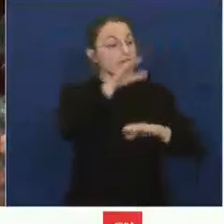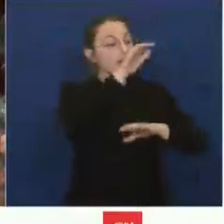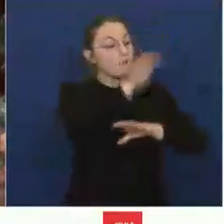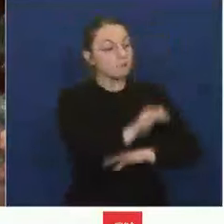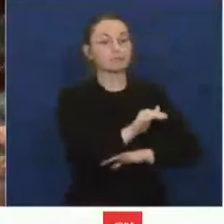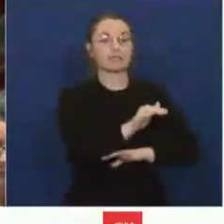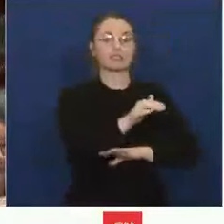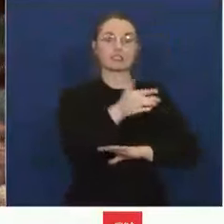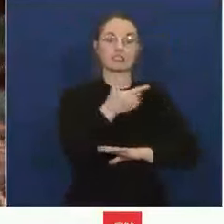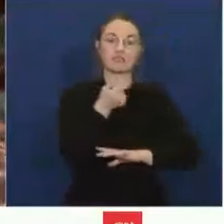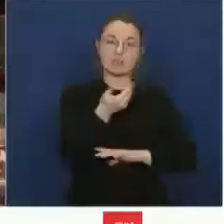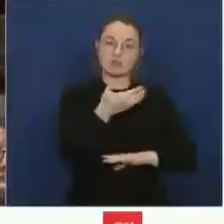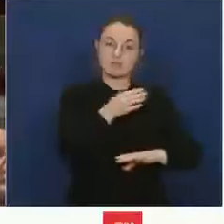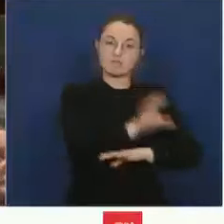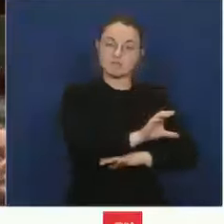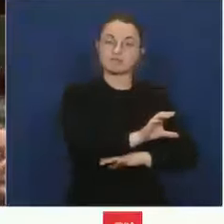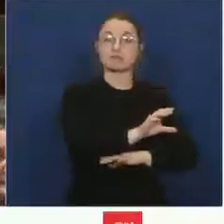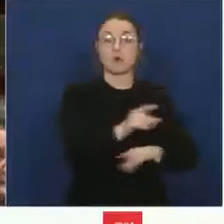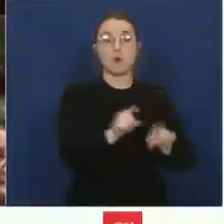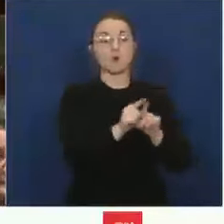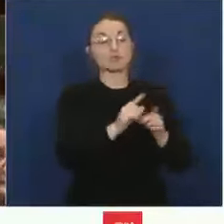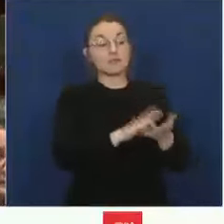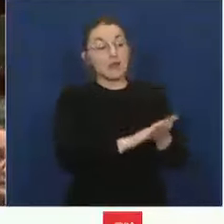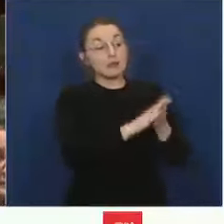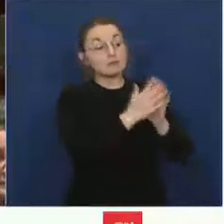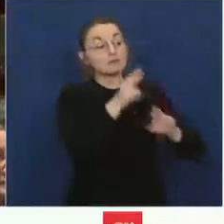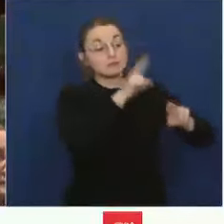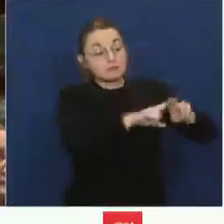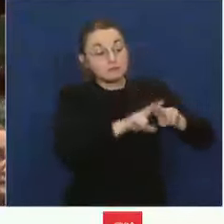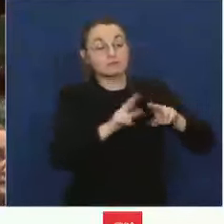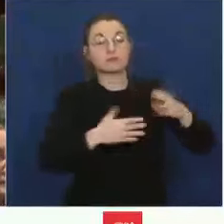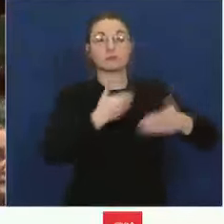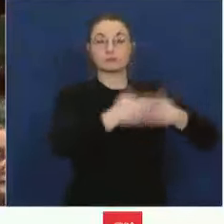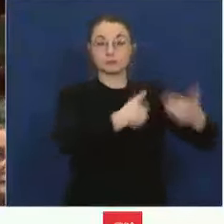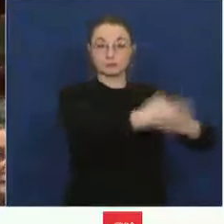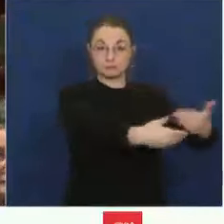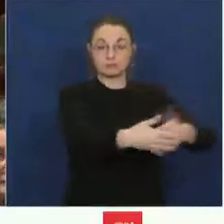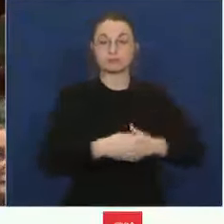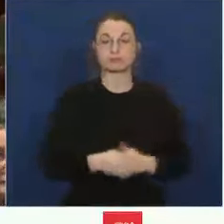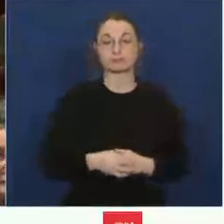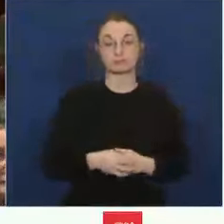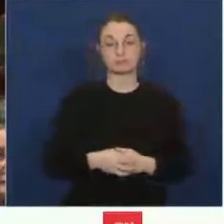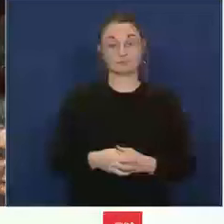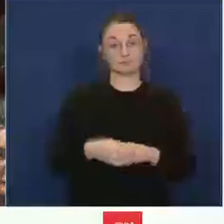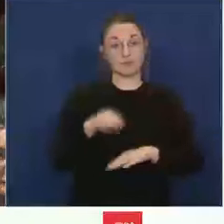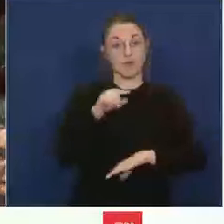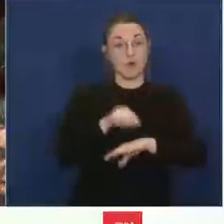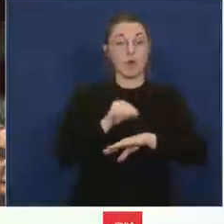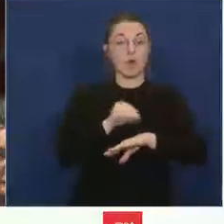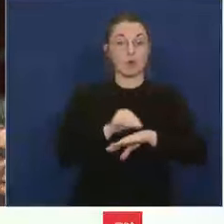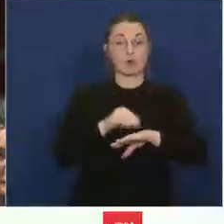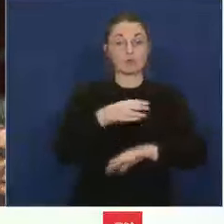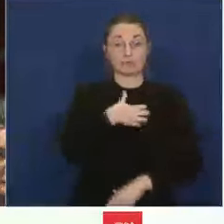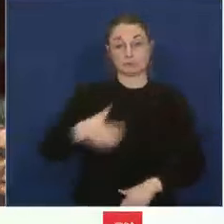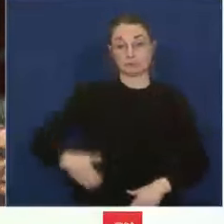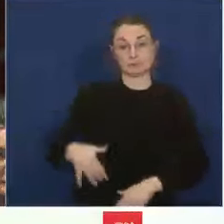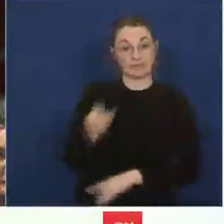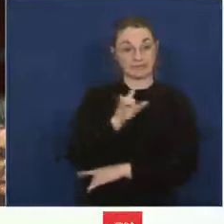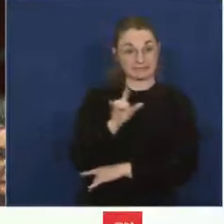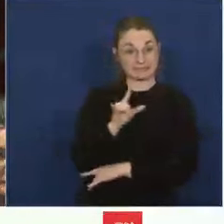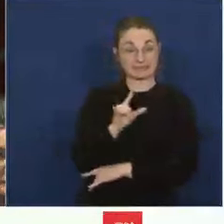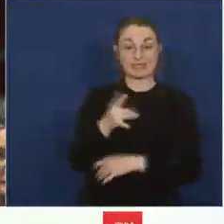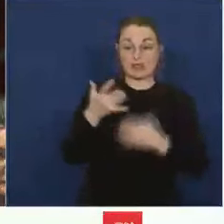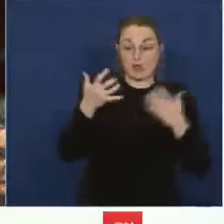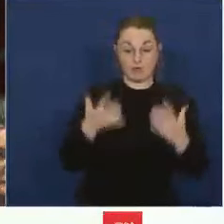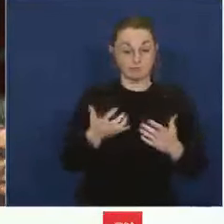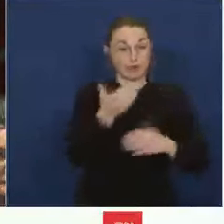et sa requalification ultérieure. Le Conseil municipal de Lille manifeste sa volonté de préservation